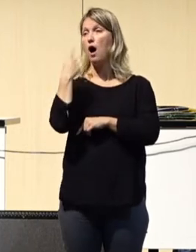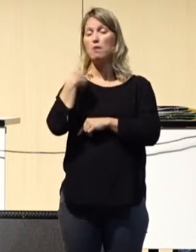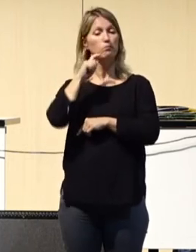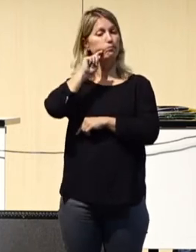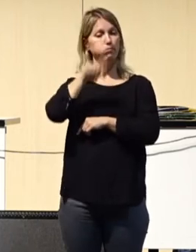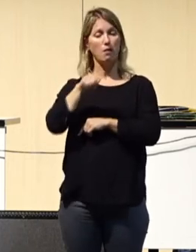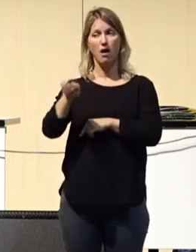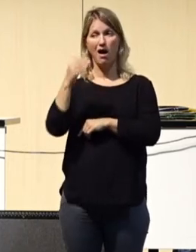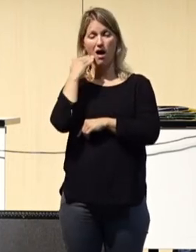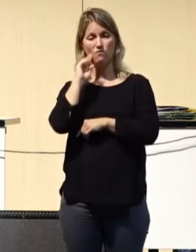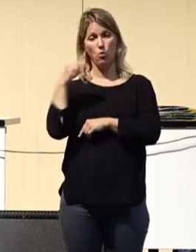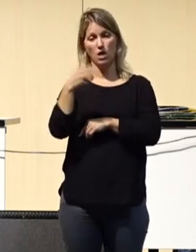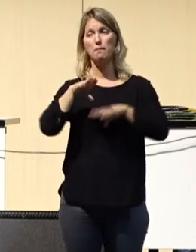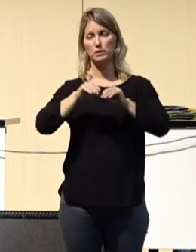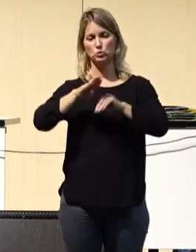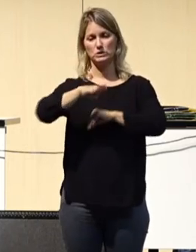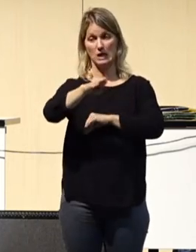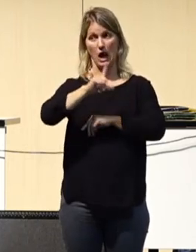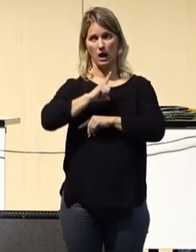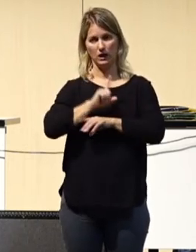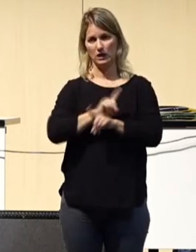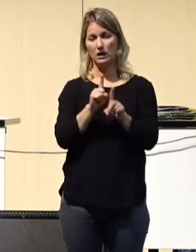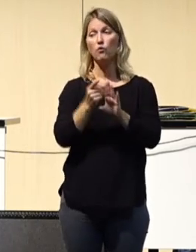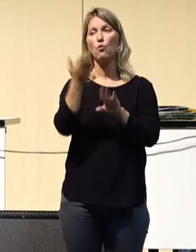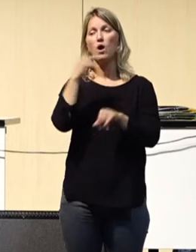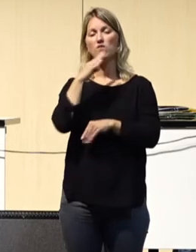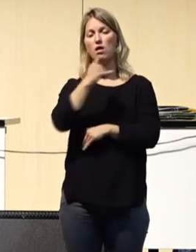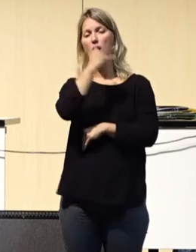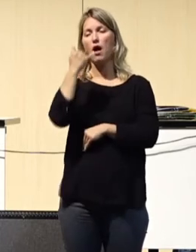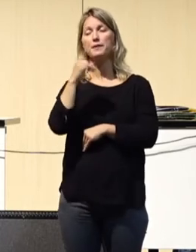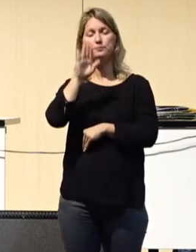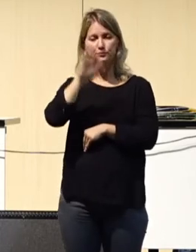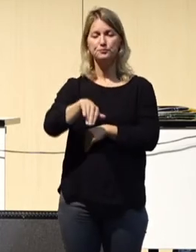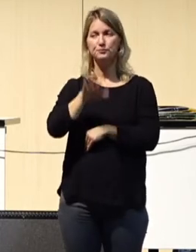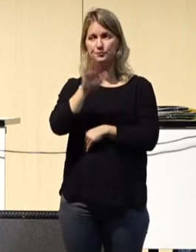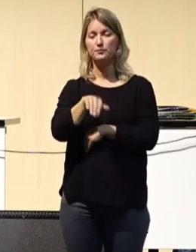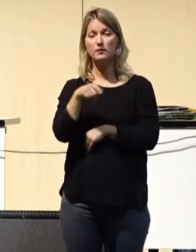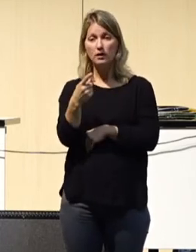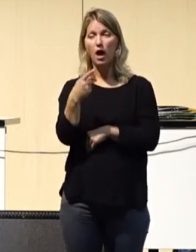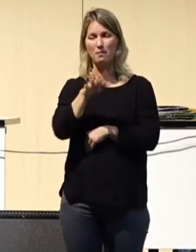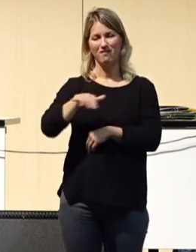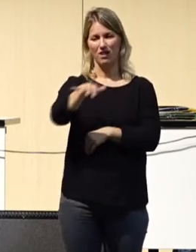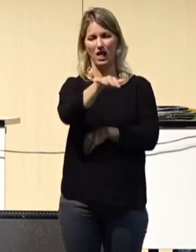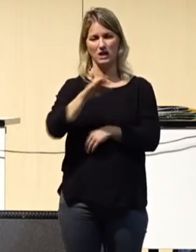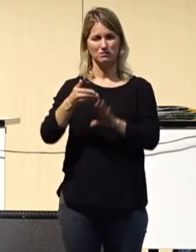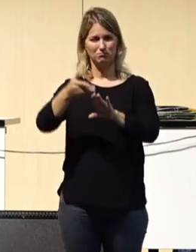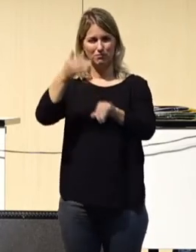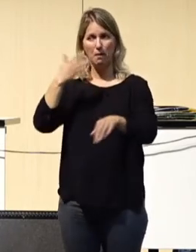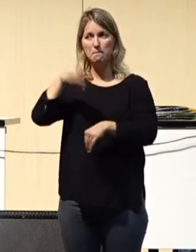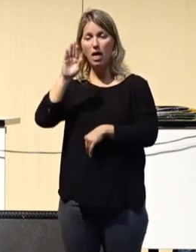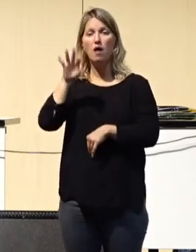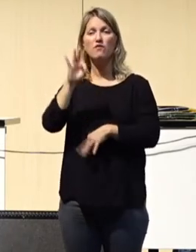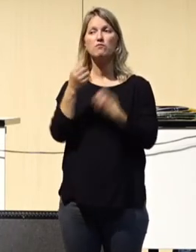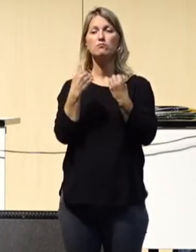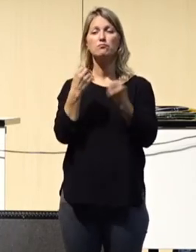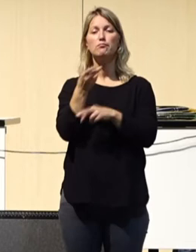durch Anwohner und Kleingärtner genutzt. Dies wurde über viele Jahre geduldet und da die Fläche in der Vergangenheit überwiegend durch das Abstellen von